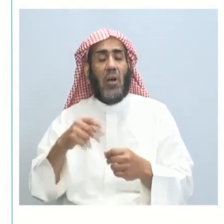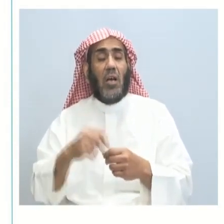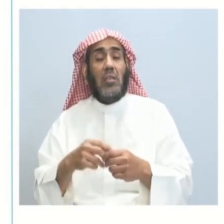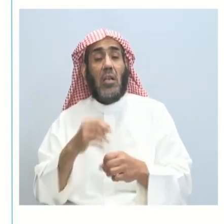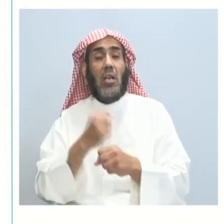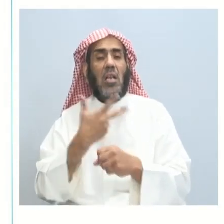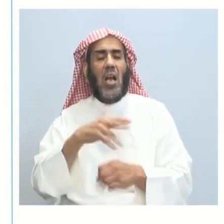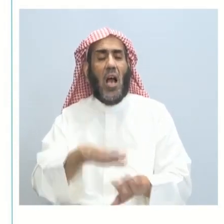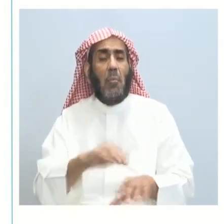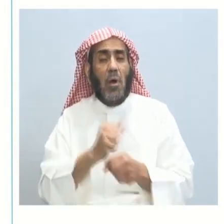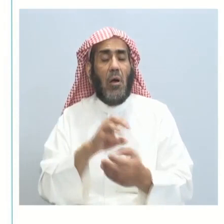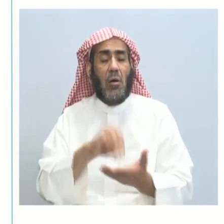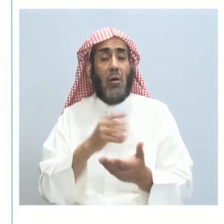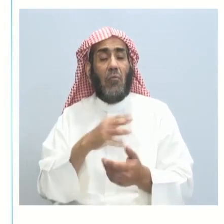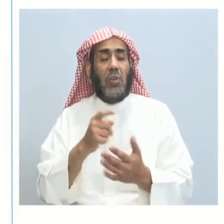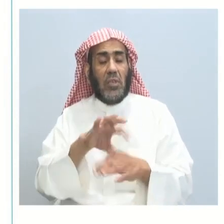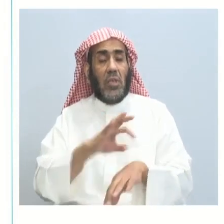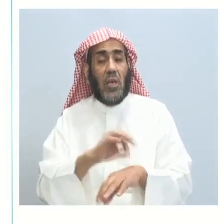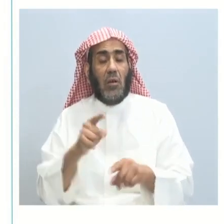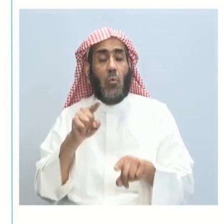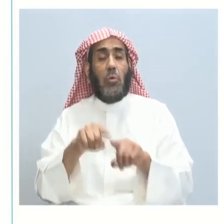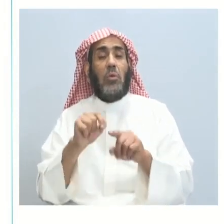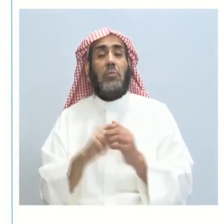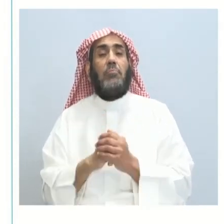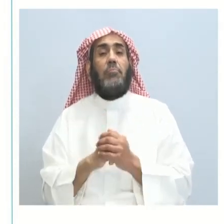الاقامه او حتى في اختيار الوقت